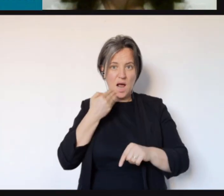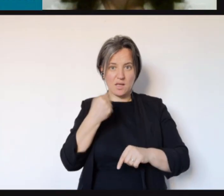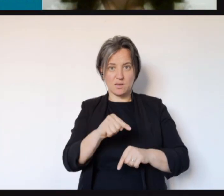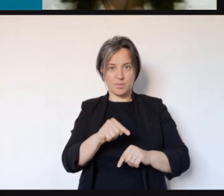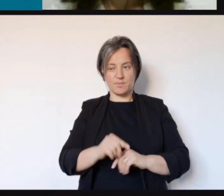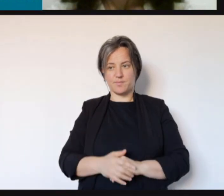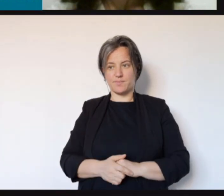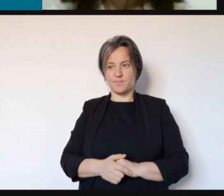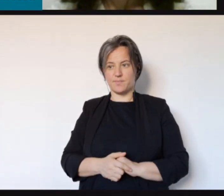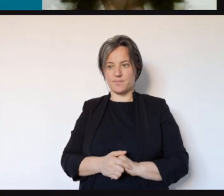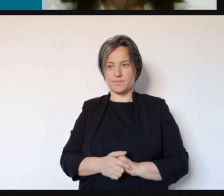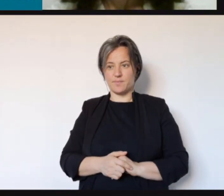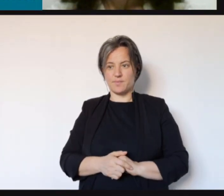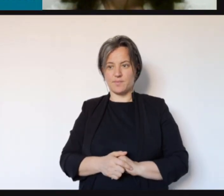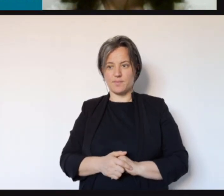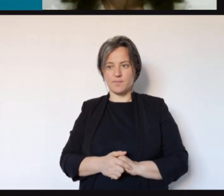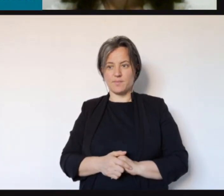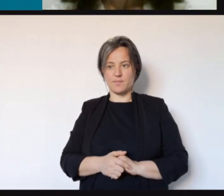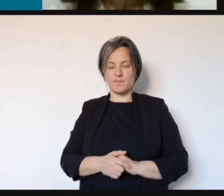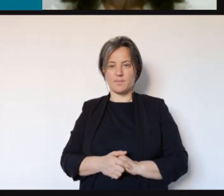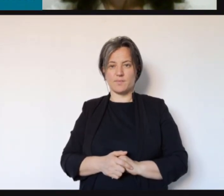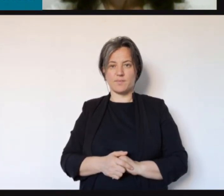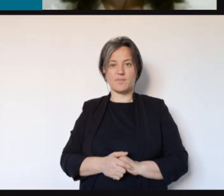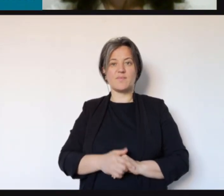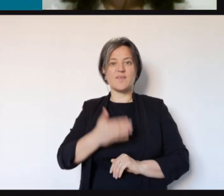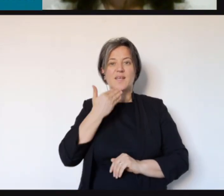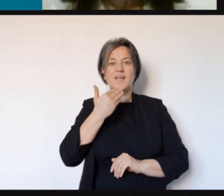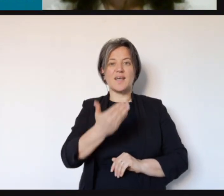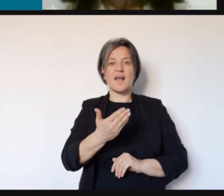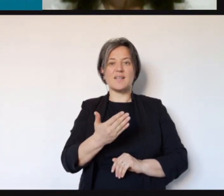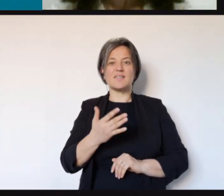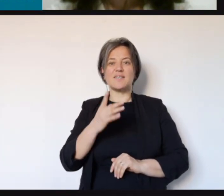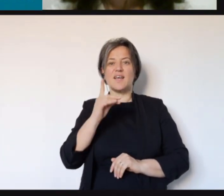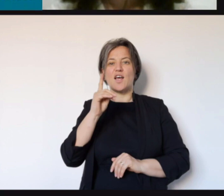Grazie ancora. Abbiamo una domanda da Don Carlo.